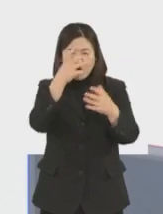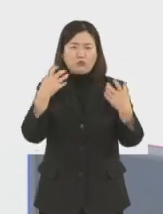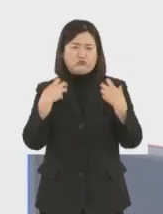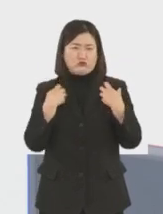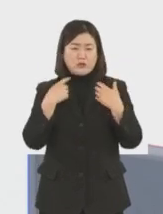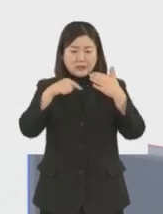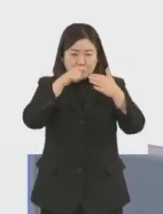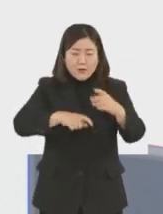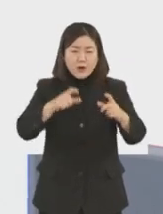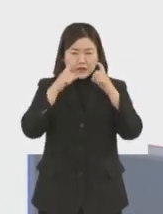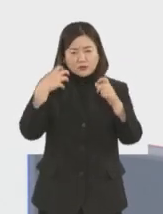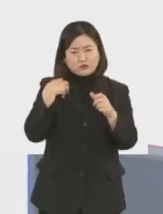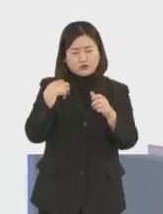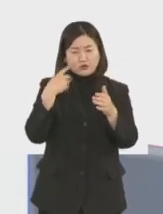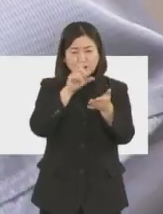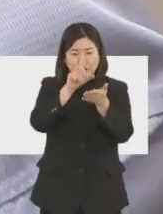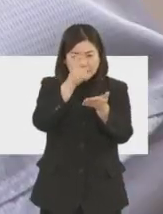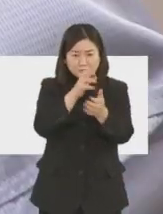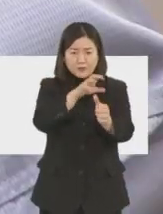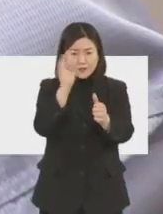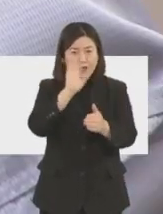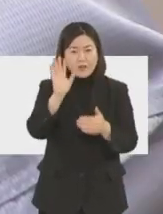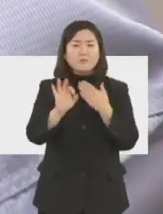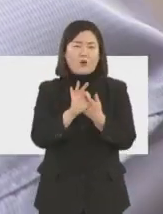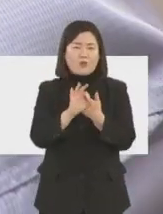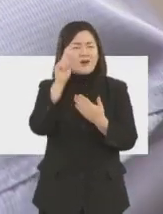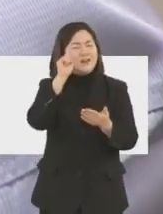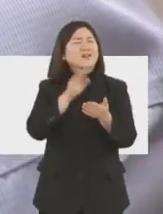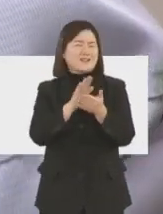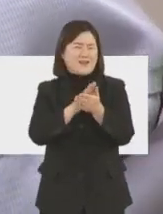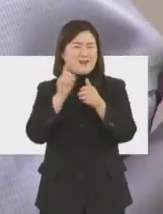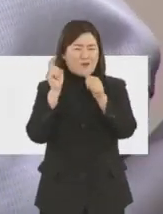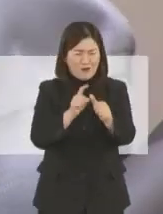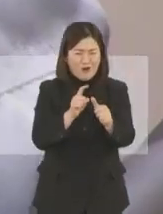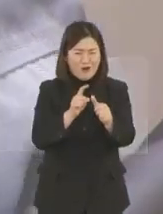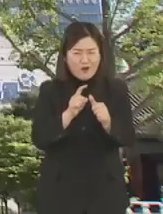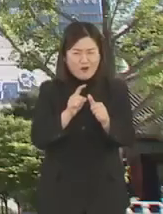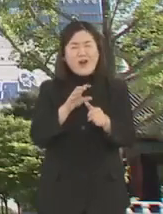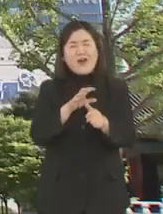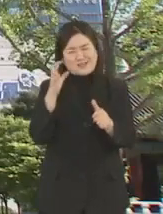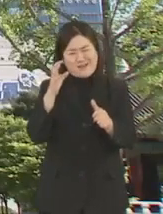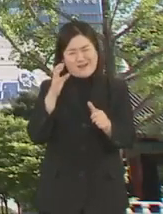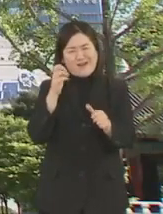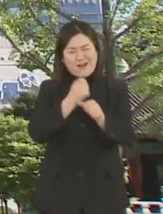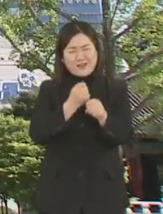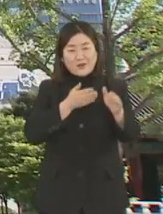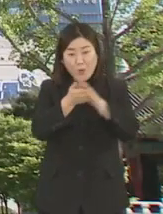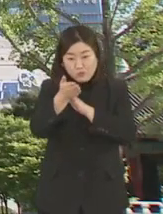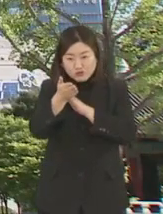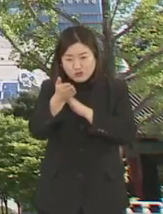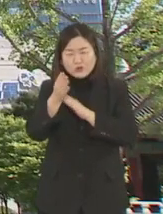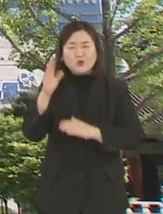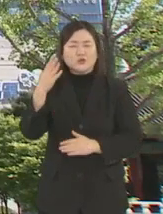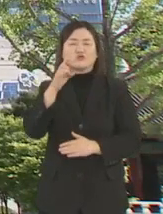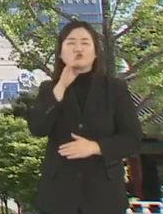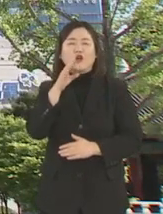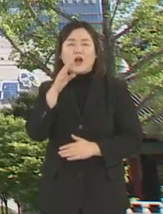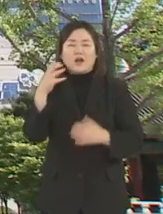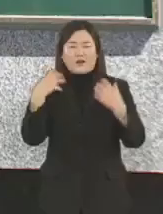차원에서 실내 마스크 착용 의무지침을 해제하지 않으면 자체 행정명령을 내려 일을 해제하겠다는 공문을 최근